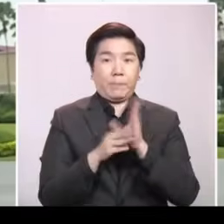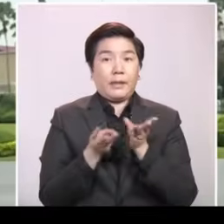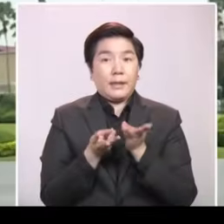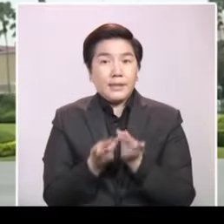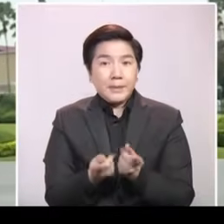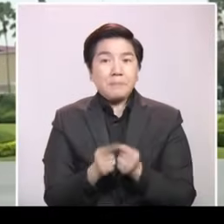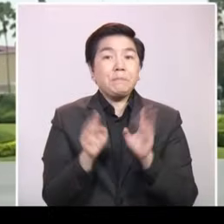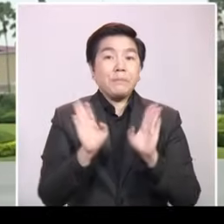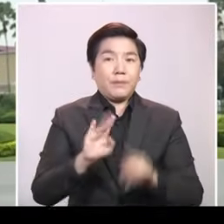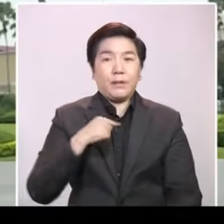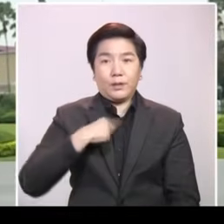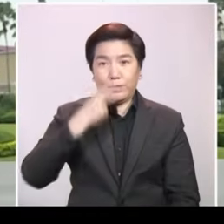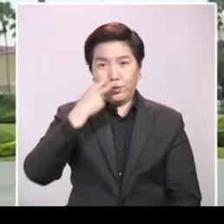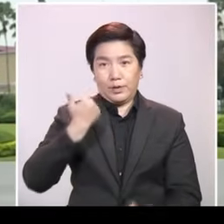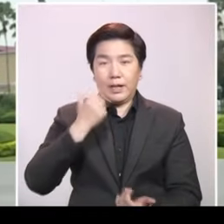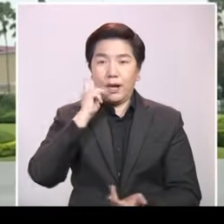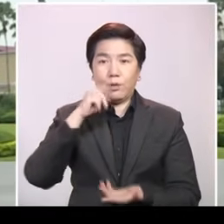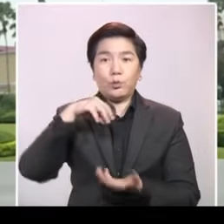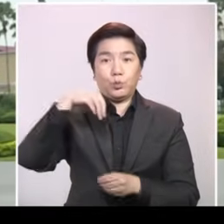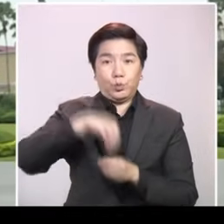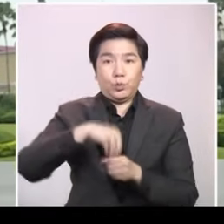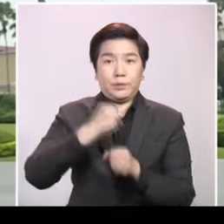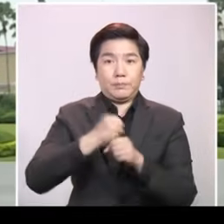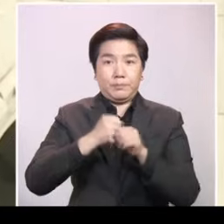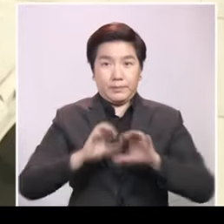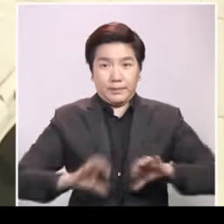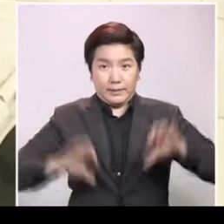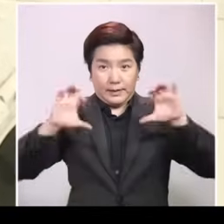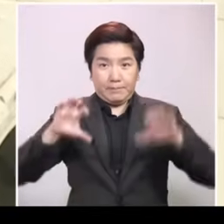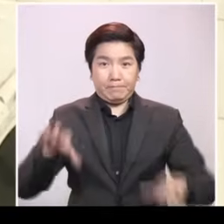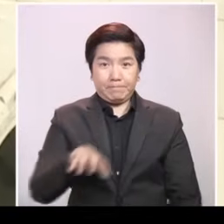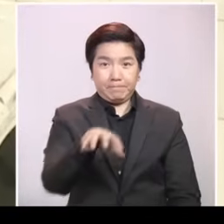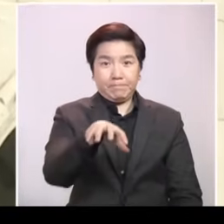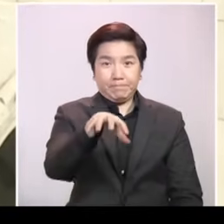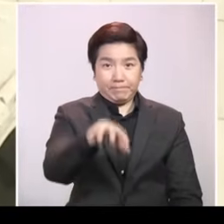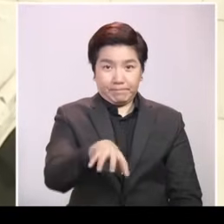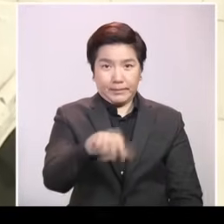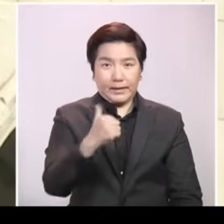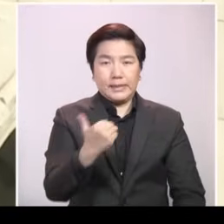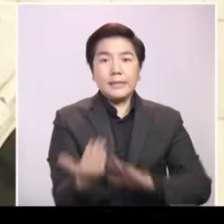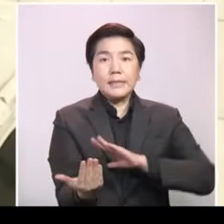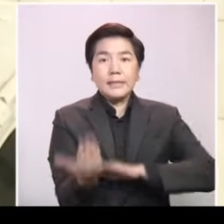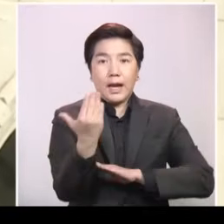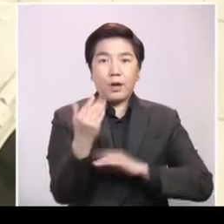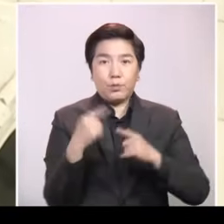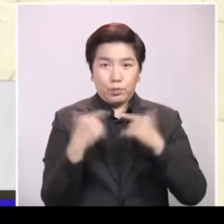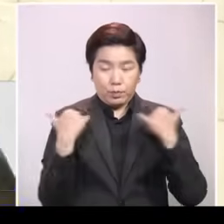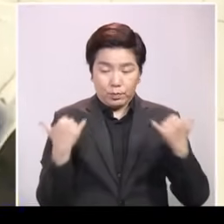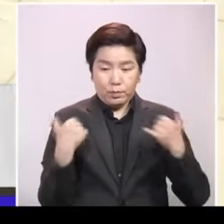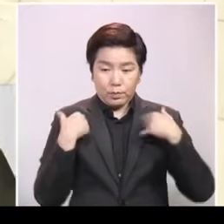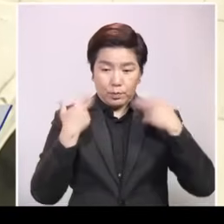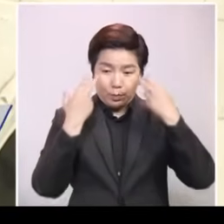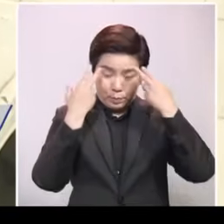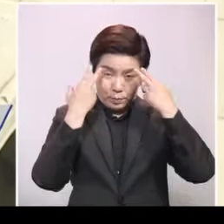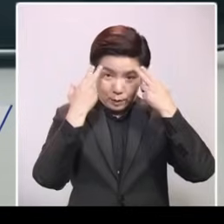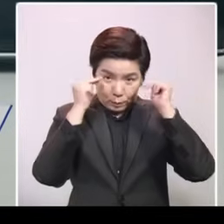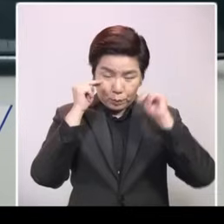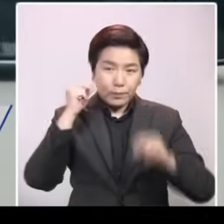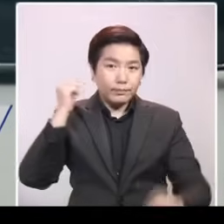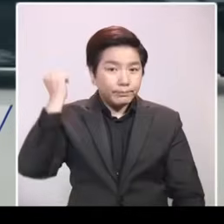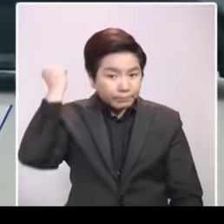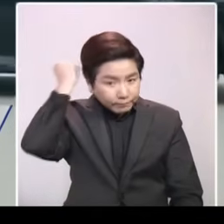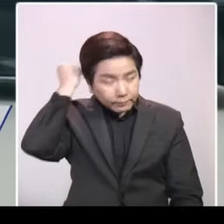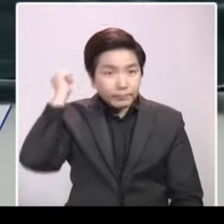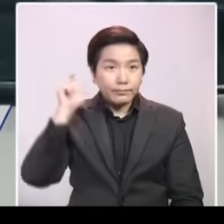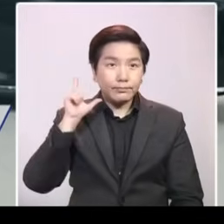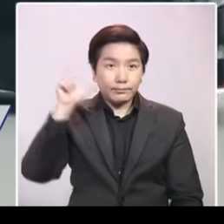ละเอียดเป็นอย่างใรวันนี้ติดตามความคืบหน้ากันนะคะโดยวันนี้ที่ตึกไทยคู่ฟ้าทำเนียบรัฐบาลเมื่อช่วงเช้าที่ผ่านมานางสาวแพทองธารชินวัตร